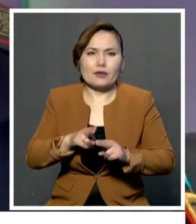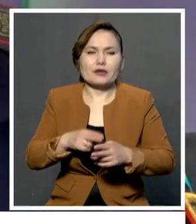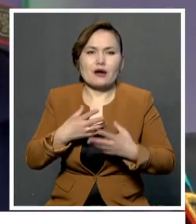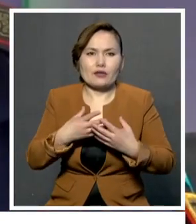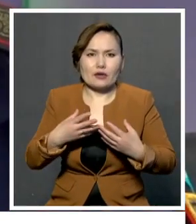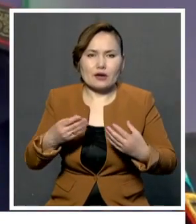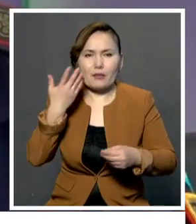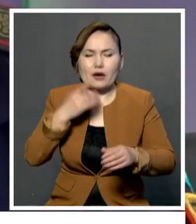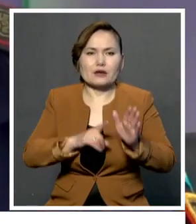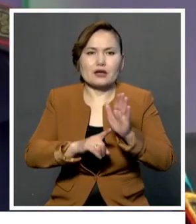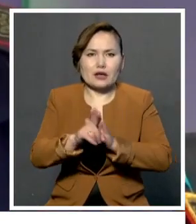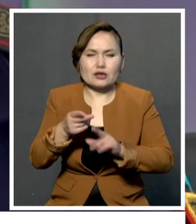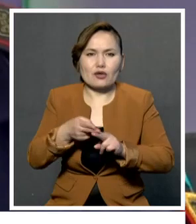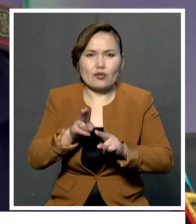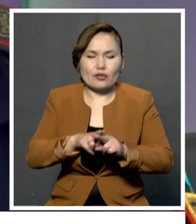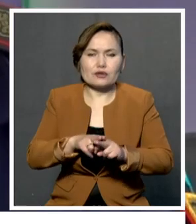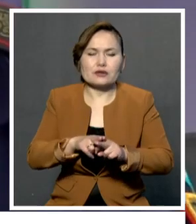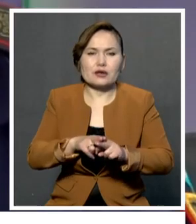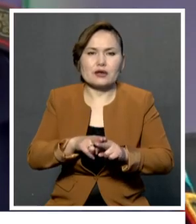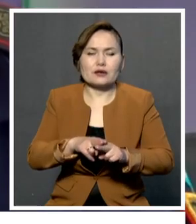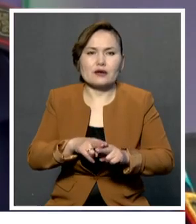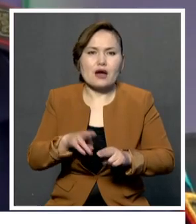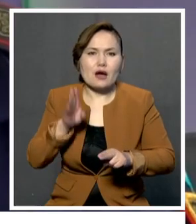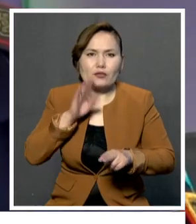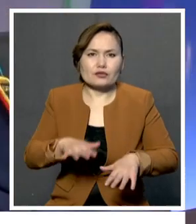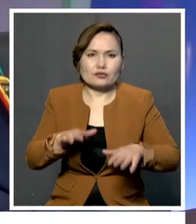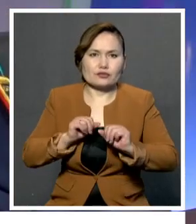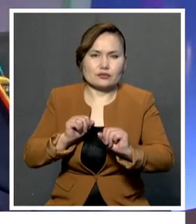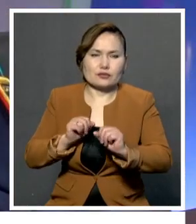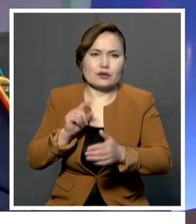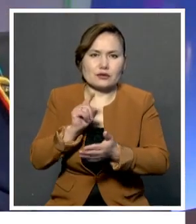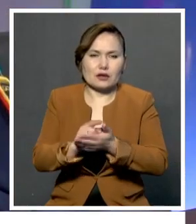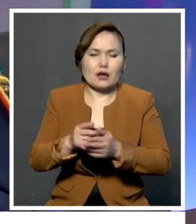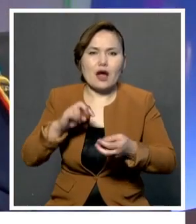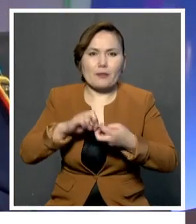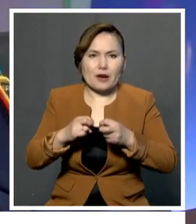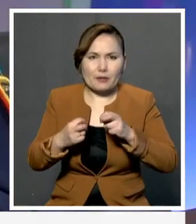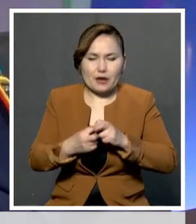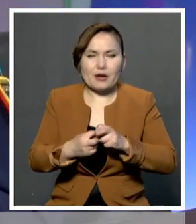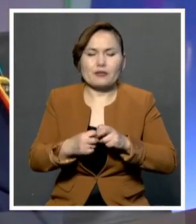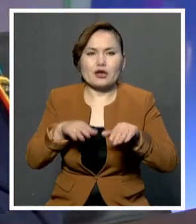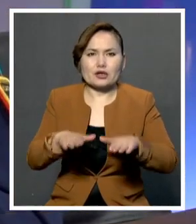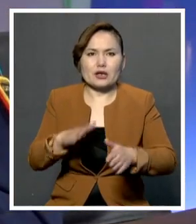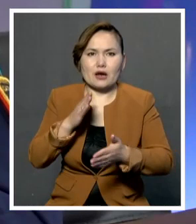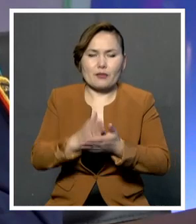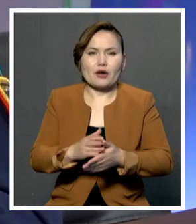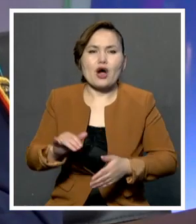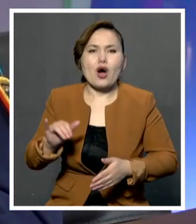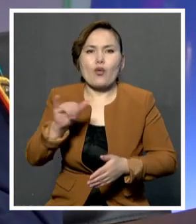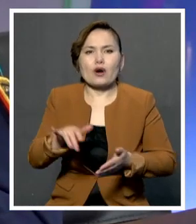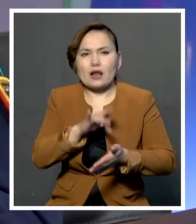жатыр. Сол үшін судың барлығы дейтін жердің үстіментегі ағып кетіп жатыр сайларға. Проблемный жерлер біздерде Орал қаласы